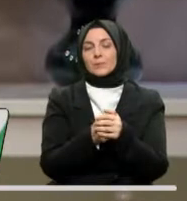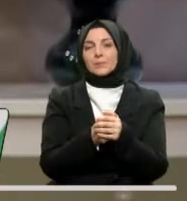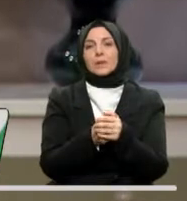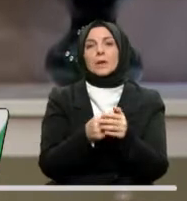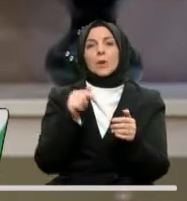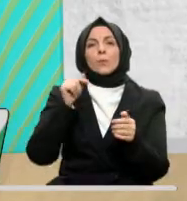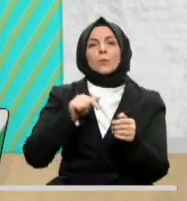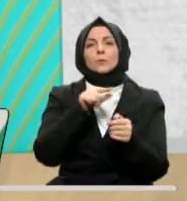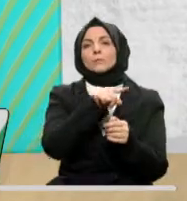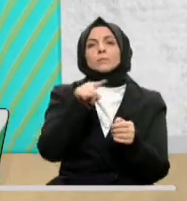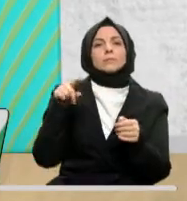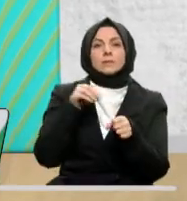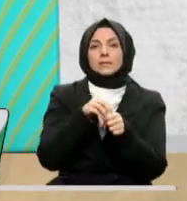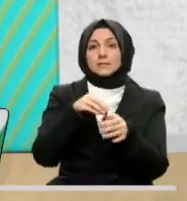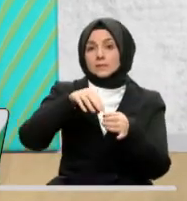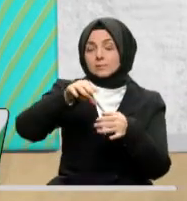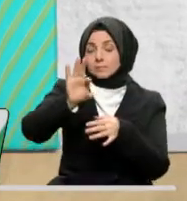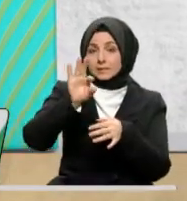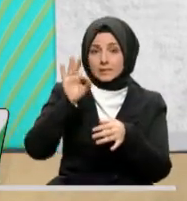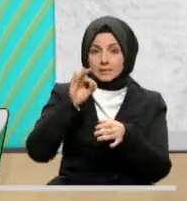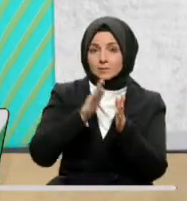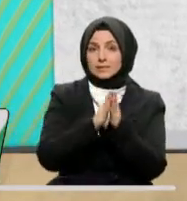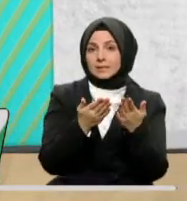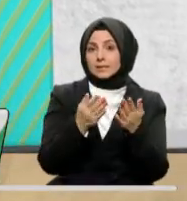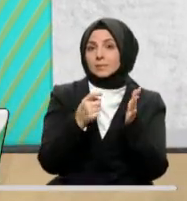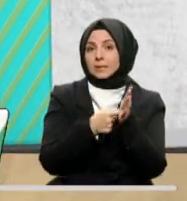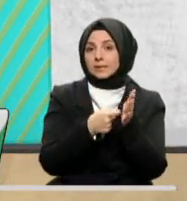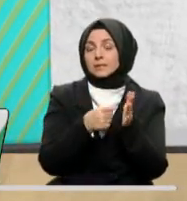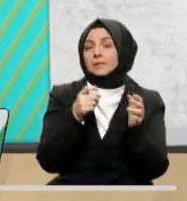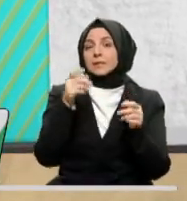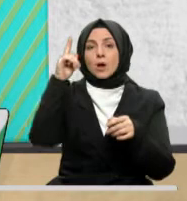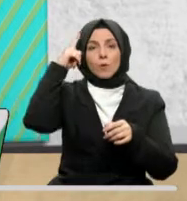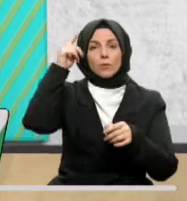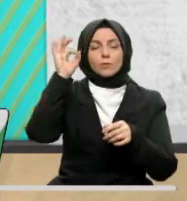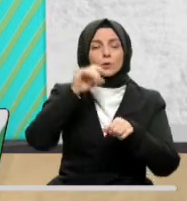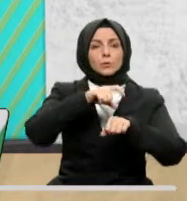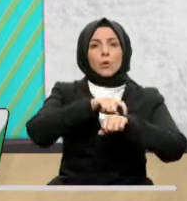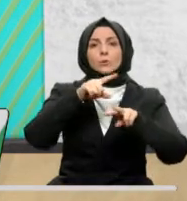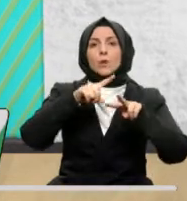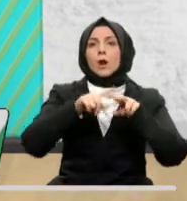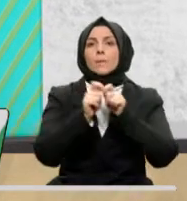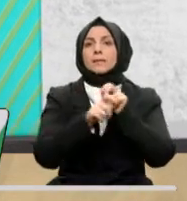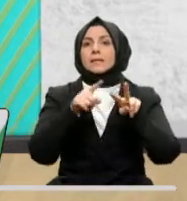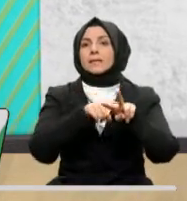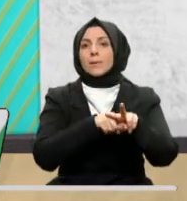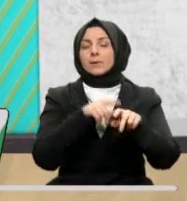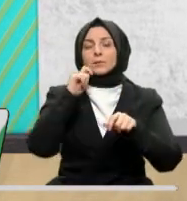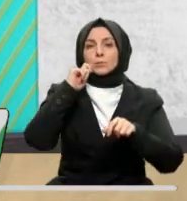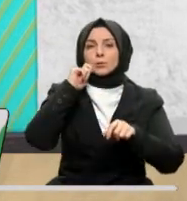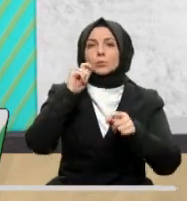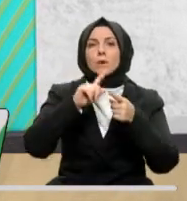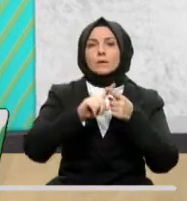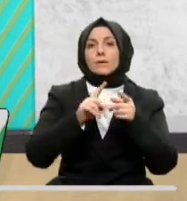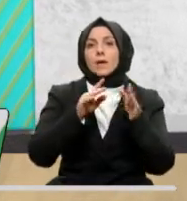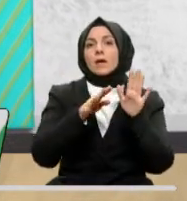Bugün sizler için seçtiğimiz kitabımızın adı Profesör Doktor Ahmet Yaman'ın Kaleme aldığı Müslüman ve hayat isimli kitap diğer İşleri